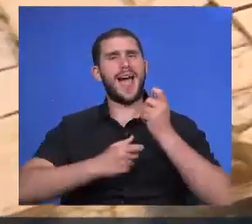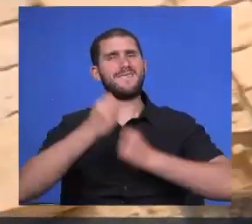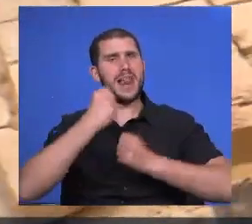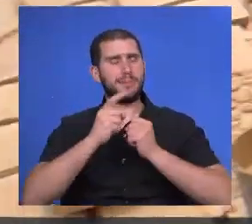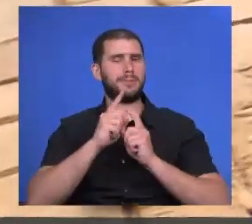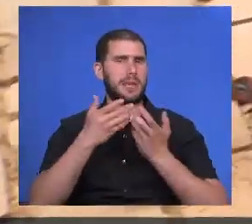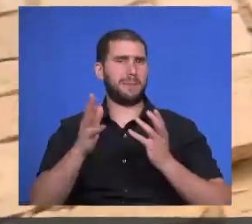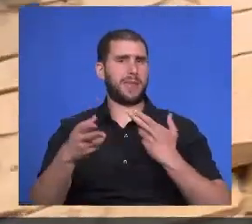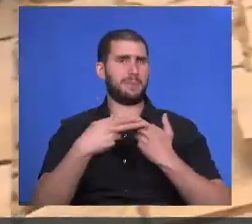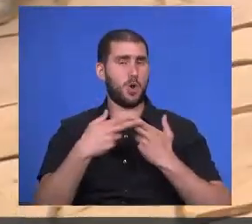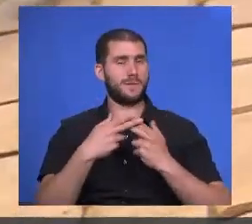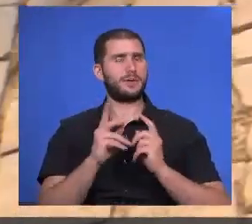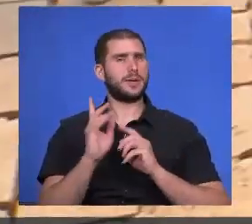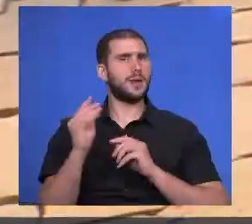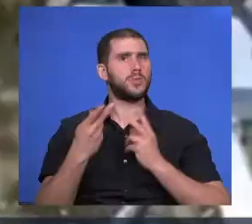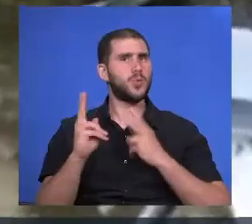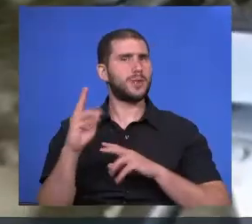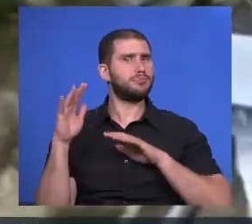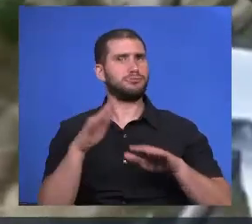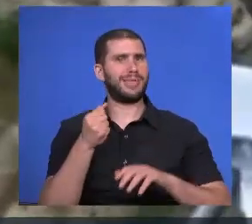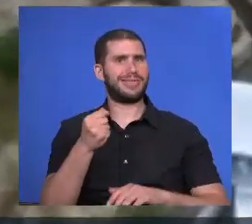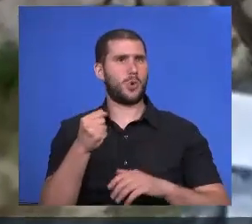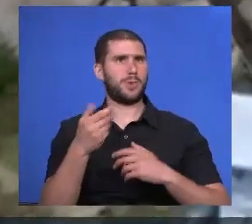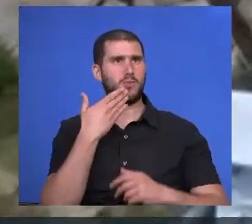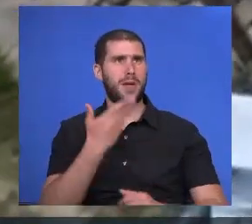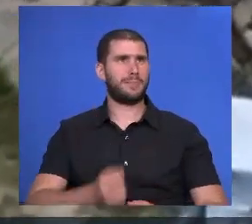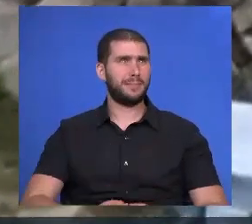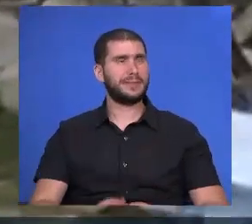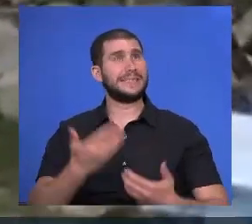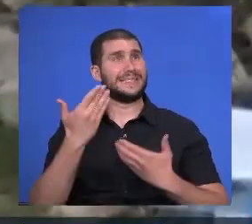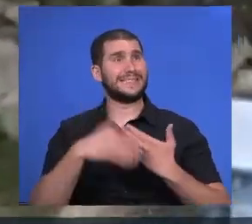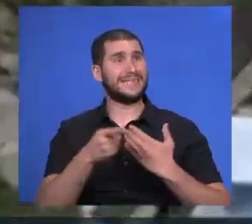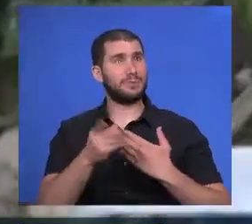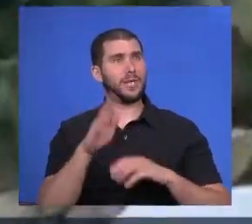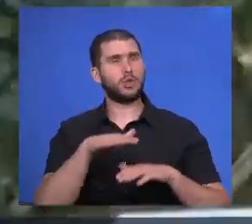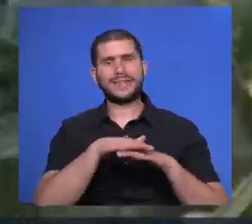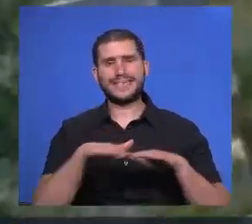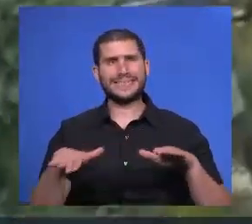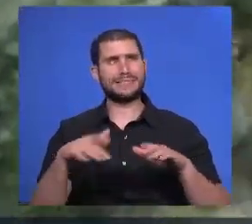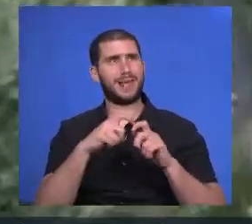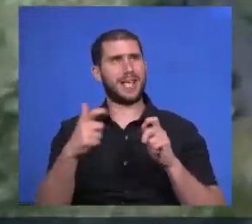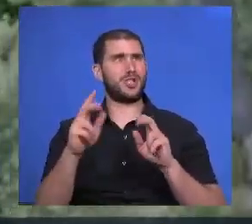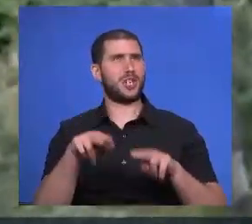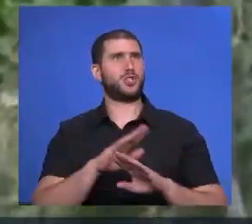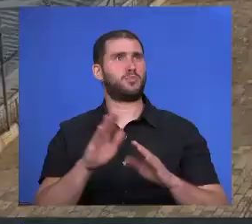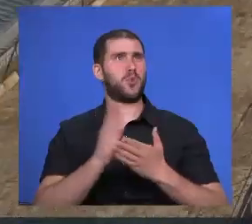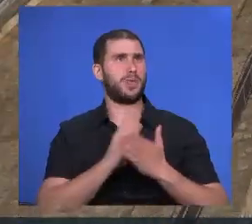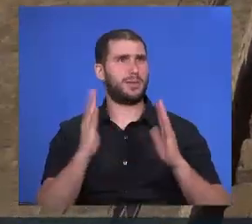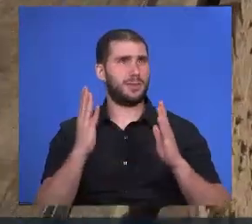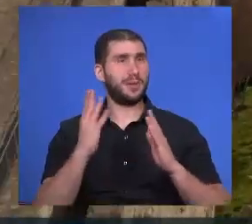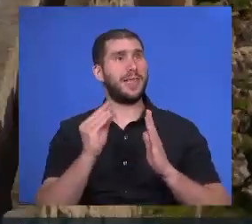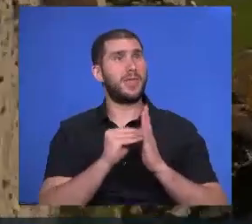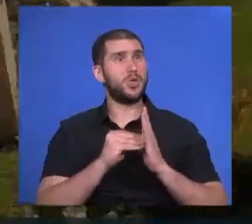לעלייה הצפויה בתיירות בעיר הבירה. סיימנו עם זה. יש לנו רצפה לגשר. על פי נתוני מכון ירושלים